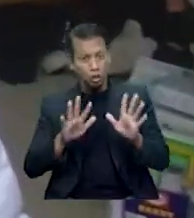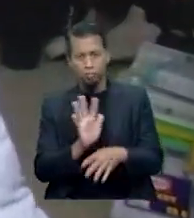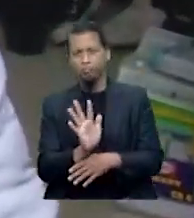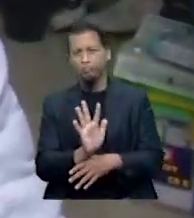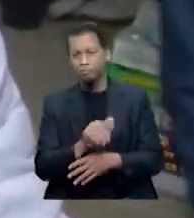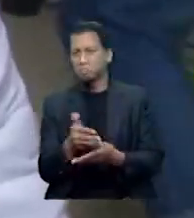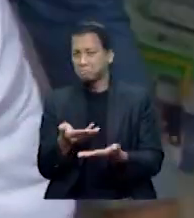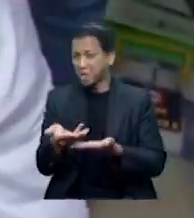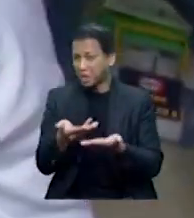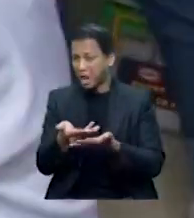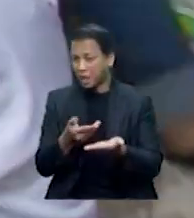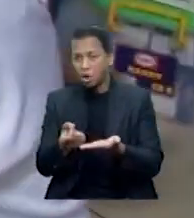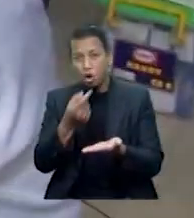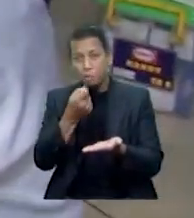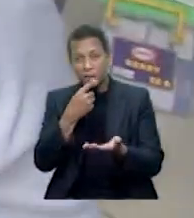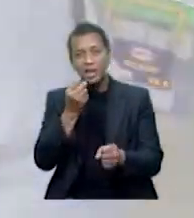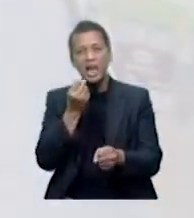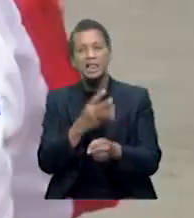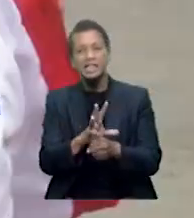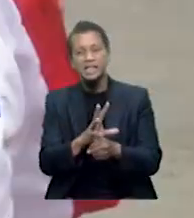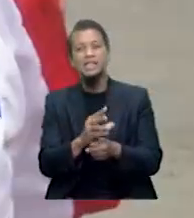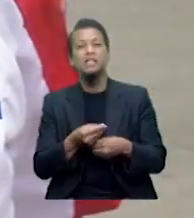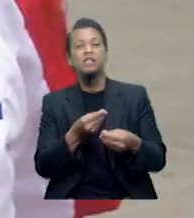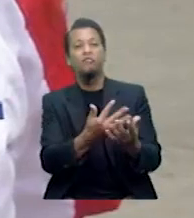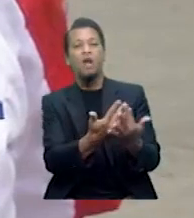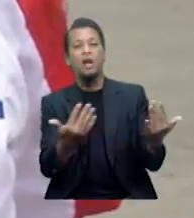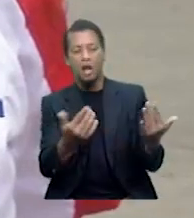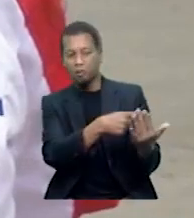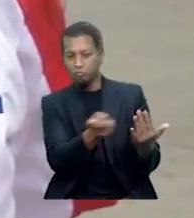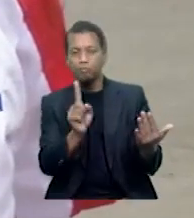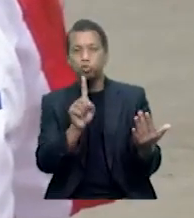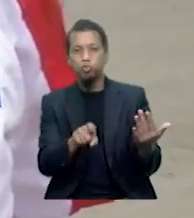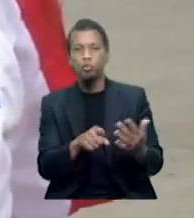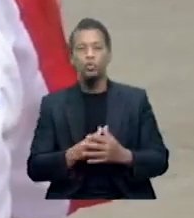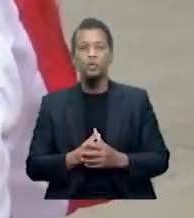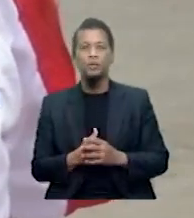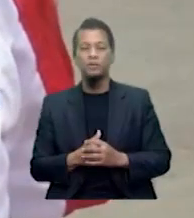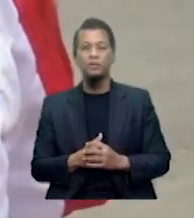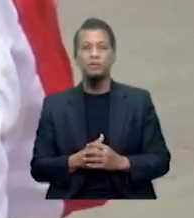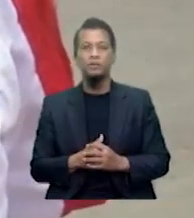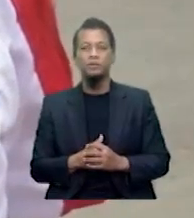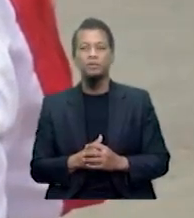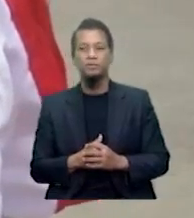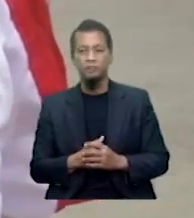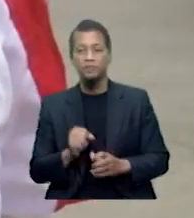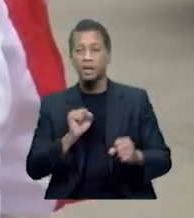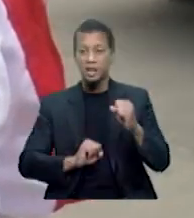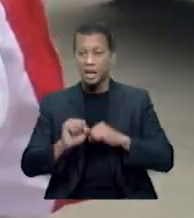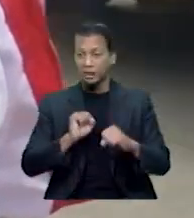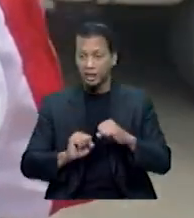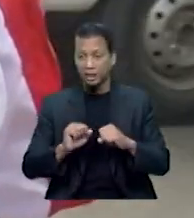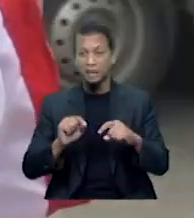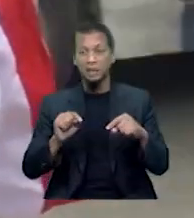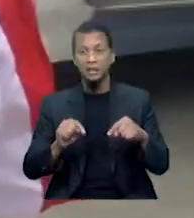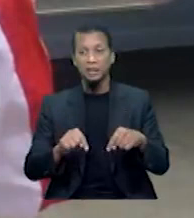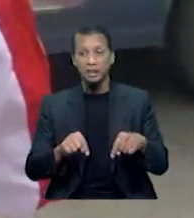norkudor bagi warga yang membutuhkan kegiatan ini dalam rangka sesuai dengan motto kita